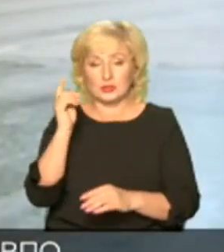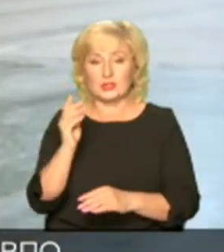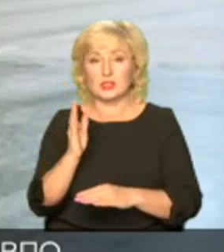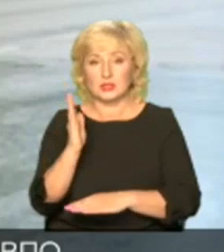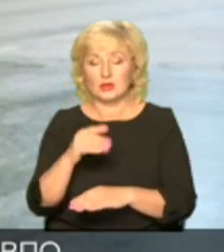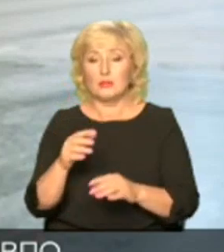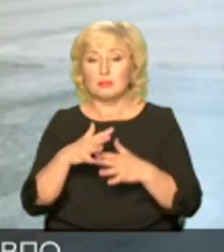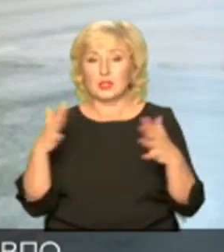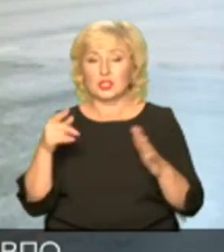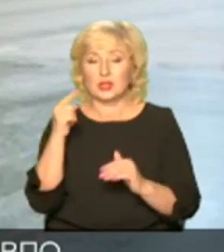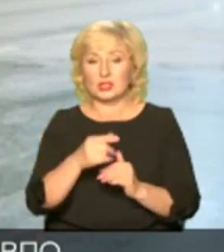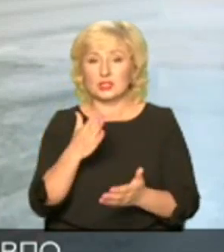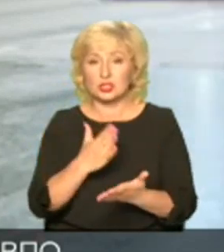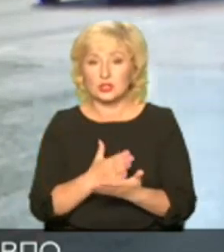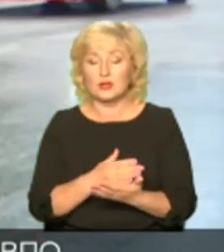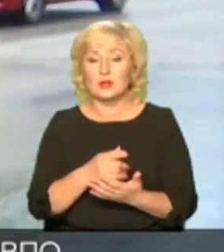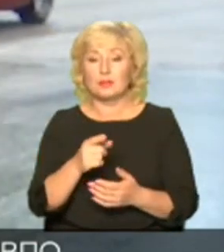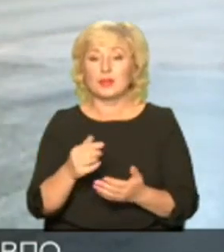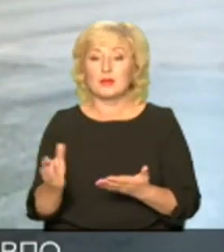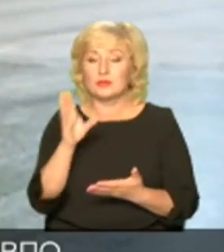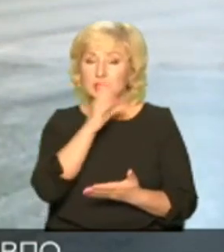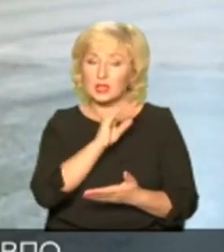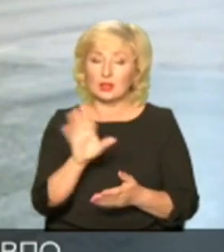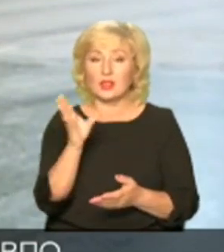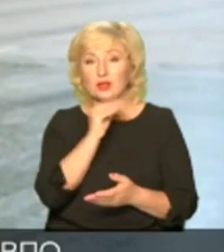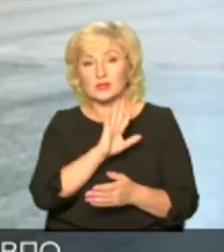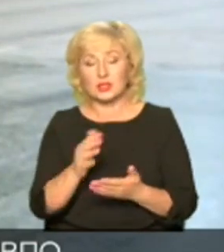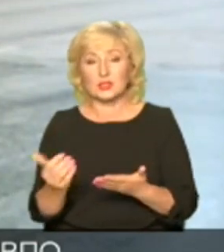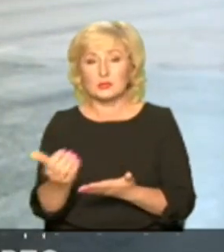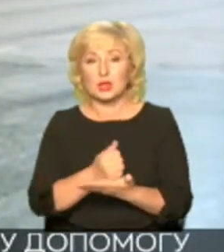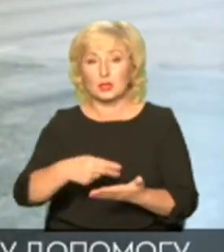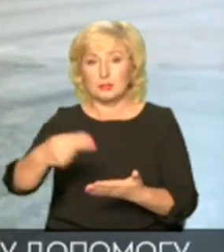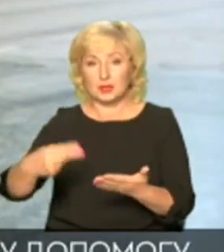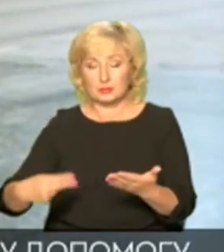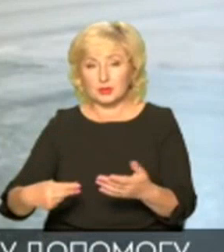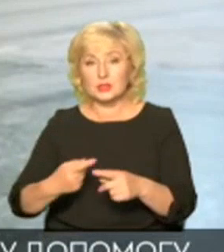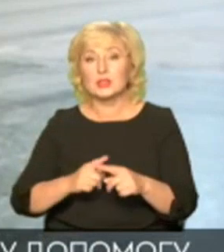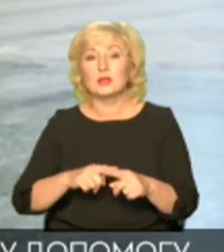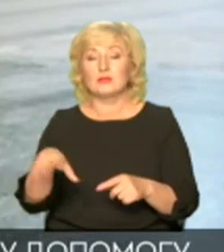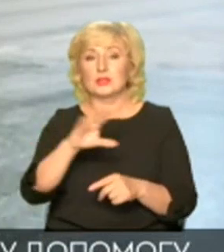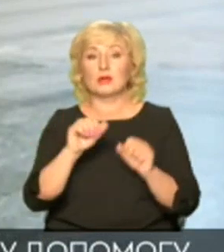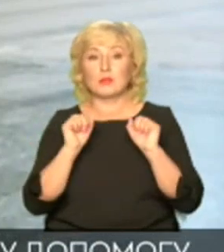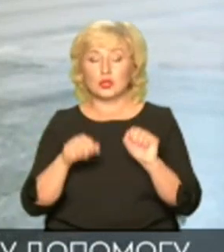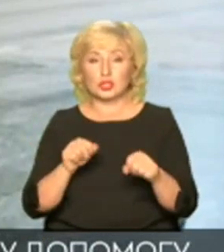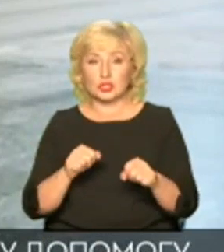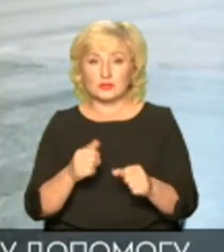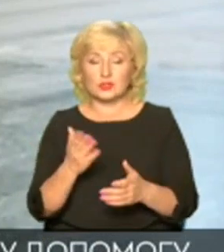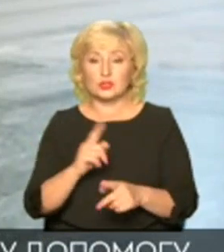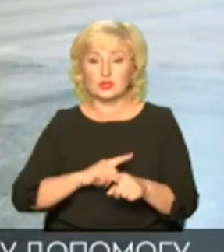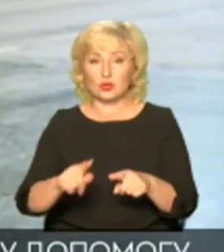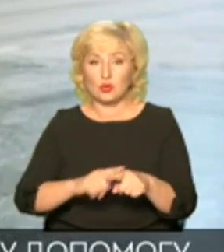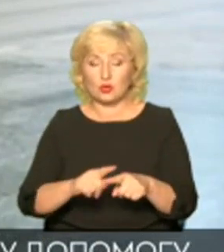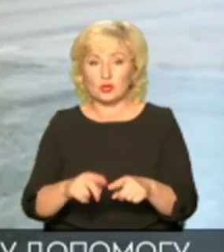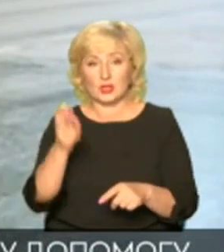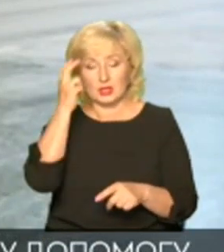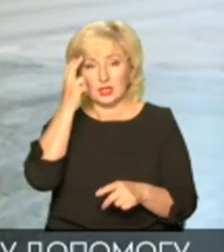є. Встигне вона назбирати чи ні, поки невідомо, але є всі можливості, що зовсім скоро